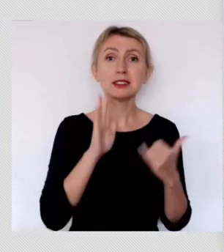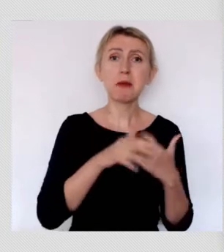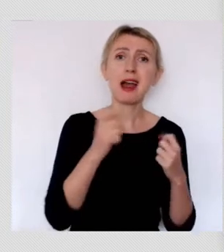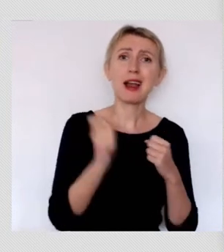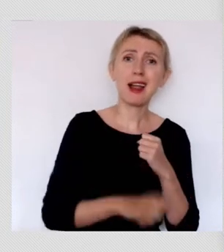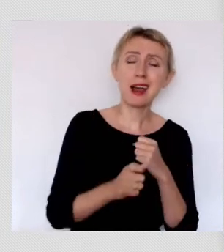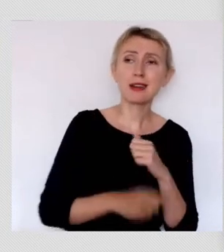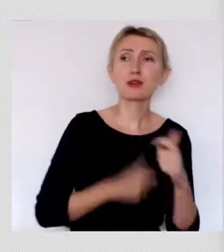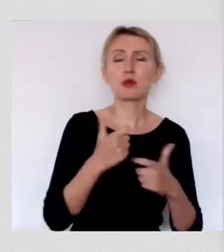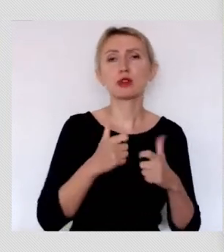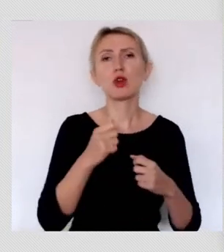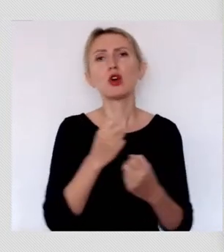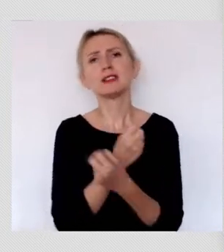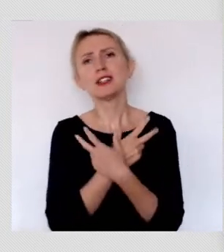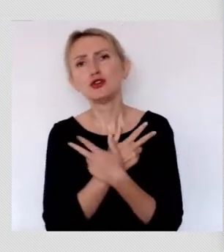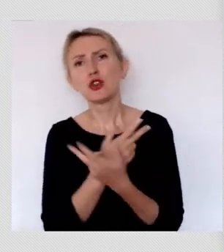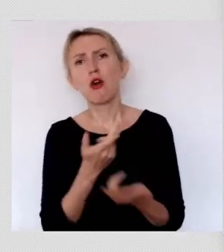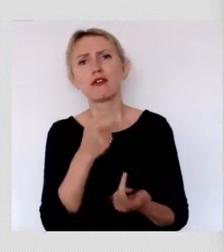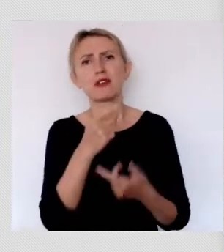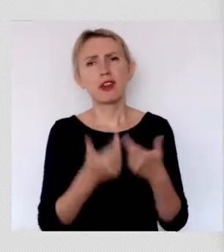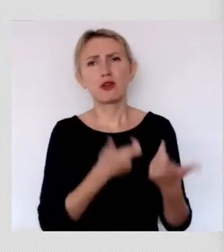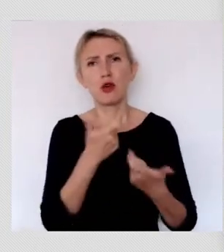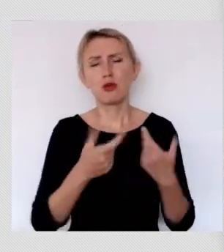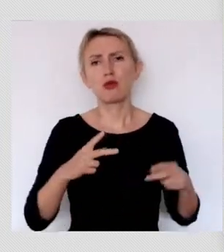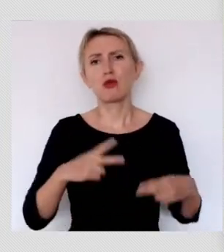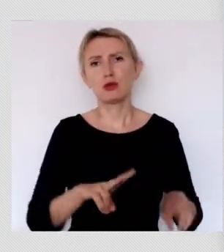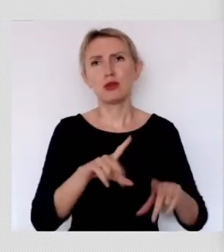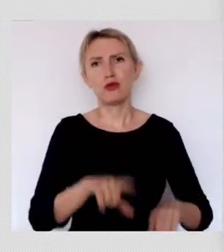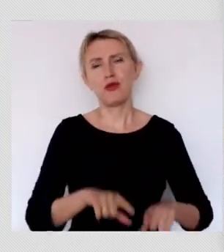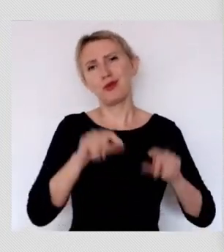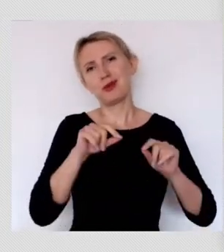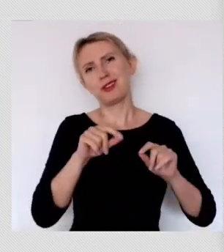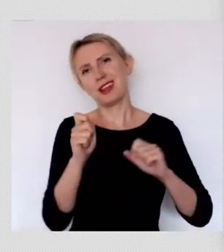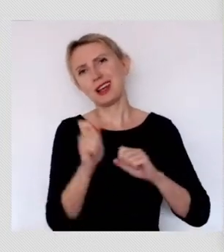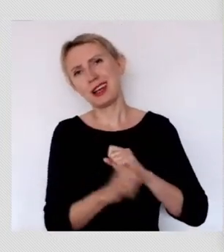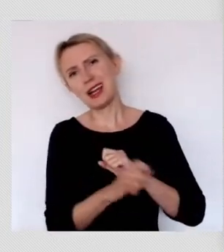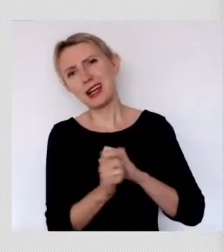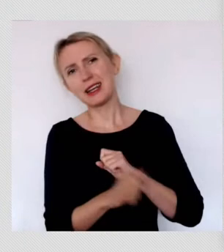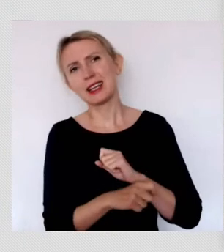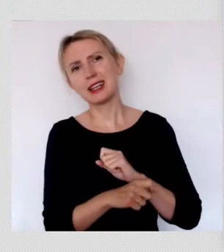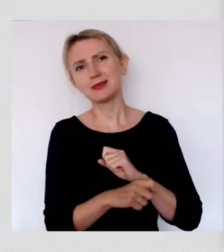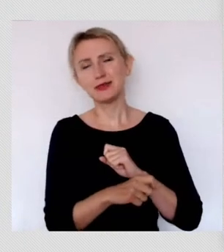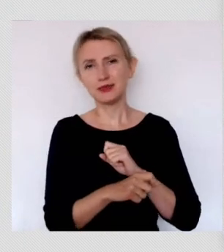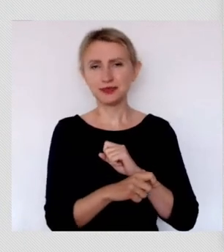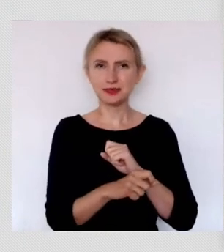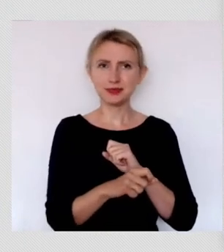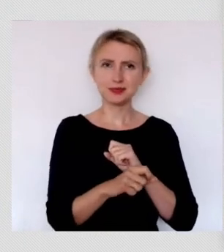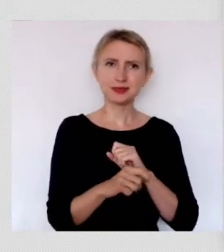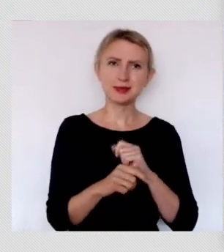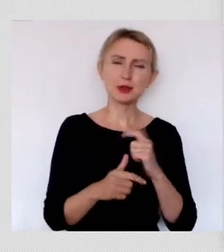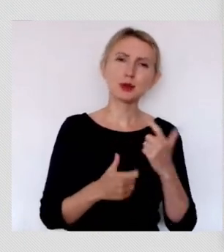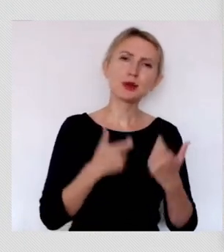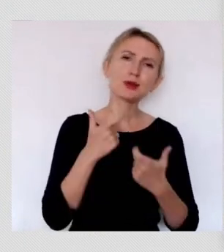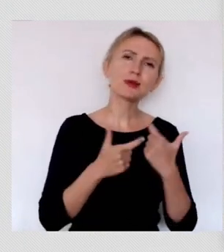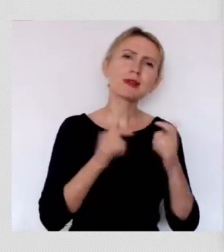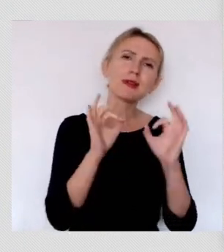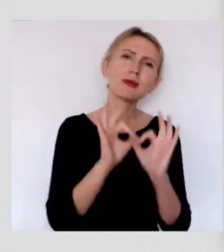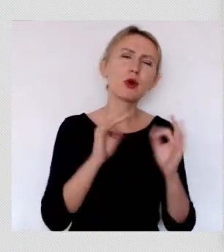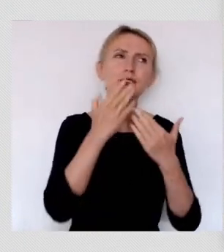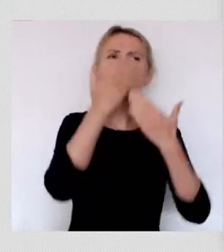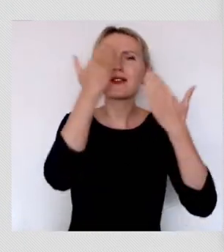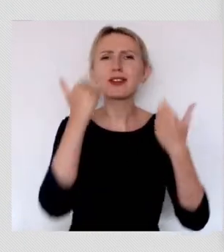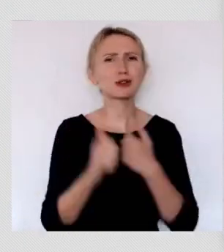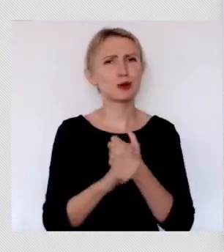to sędziowie ewentualnie, którzy biorą udział w wyborach, oni te kary jeszcze rzeczywiście z takim namaszczeniem wymierzają, bo nie wiedzą, o co chodzi w tym